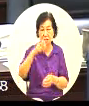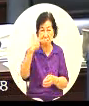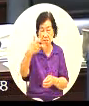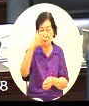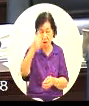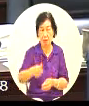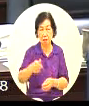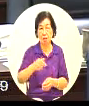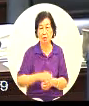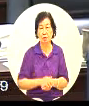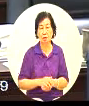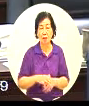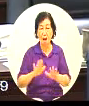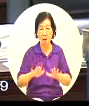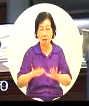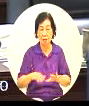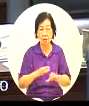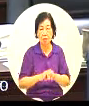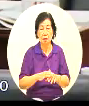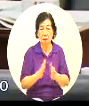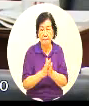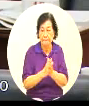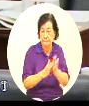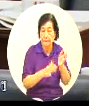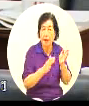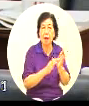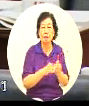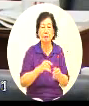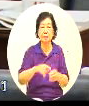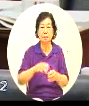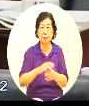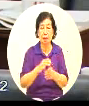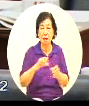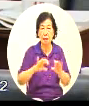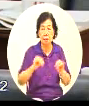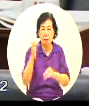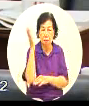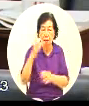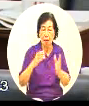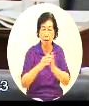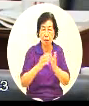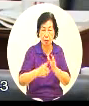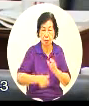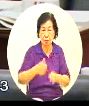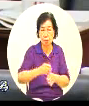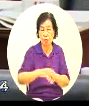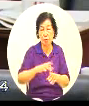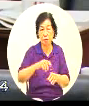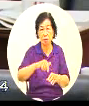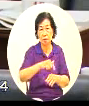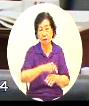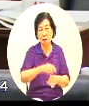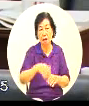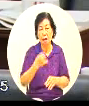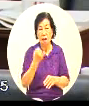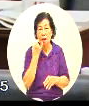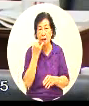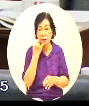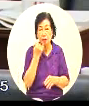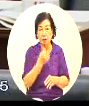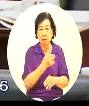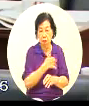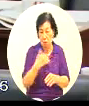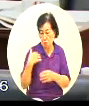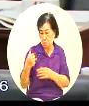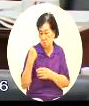今日真学了讲地震局，有了这个能力，吼、哦，另外做一个方法。哦，咱来取得定位，